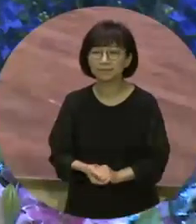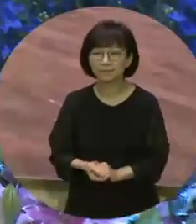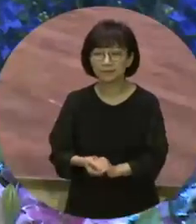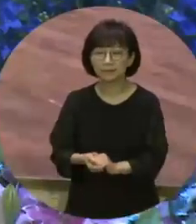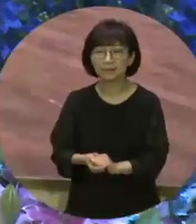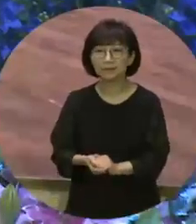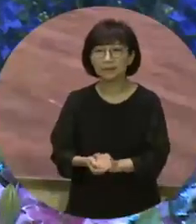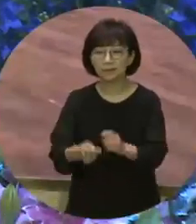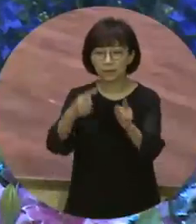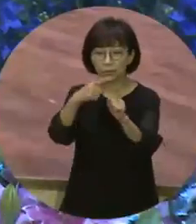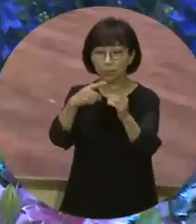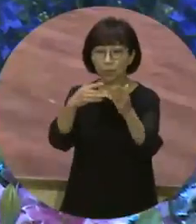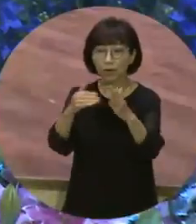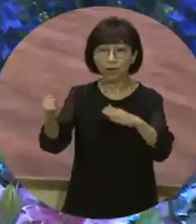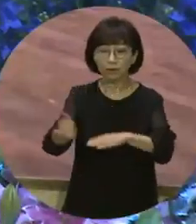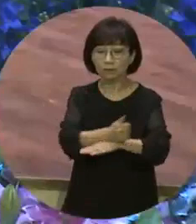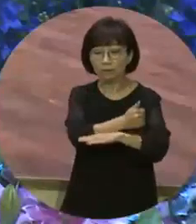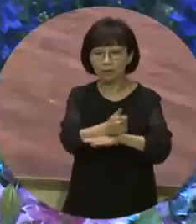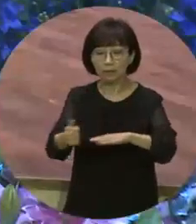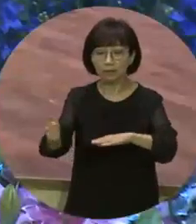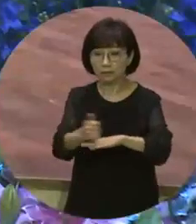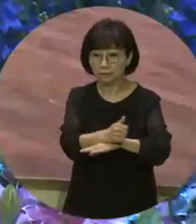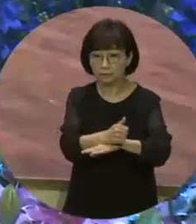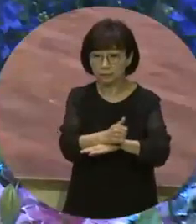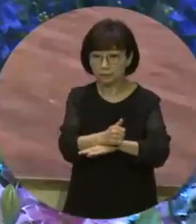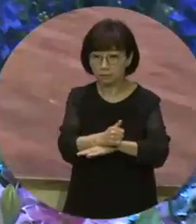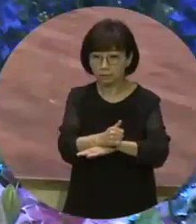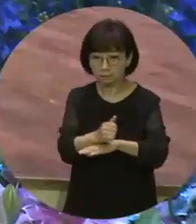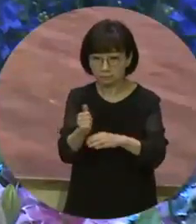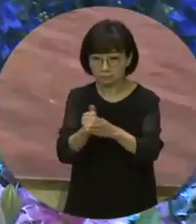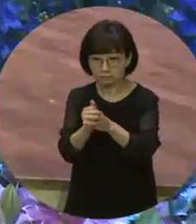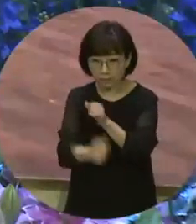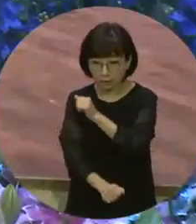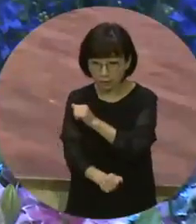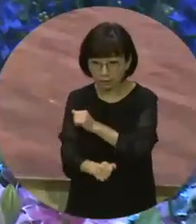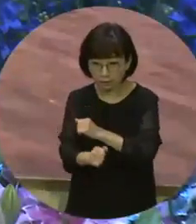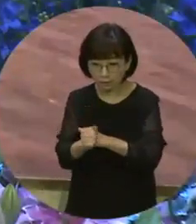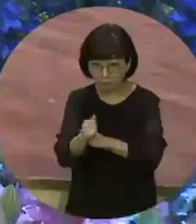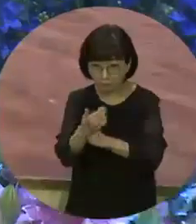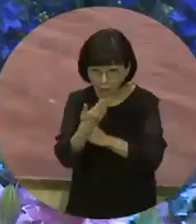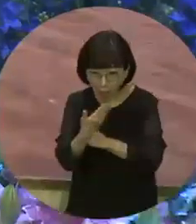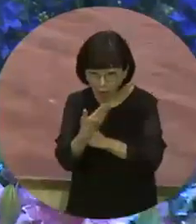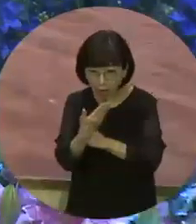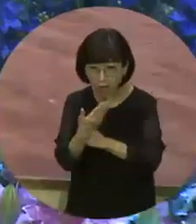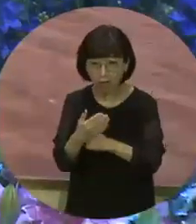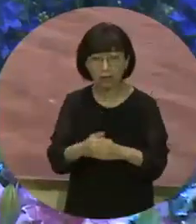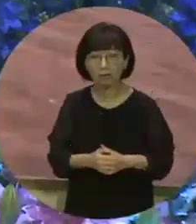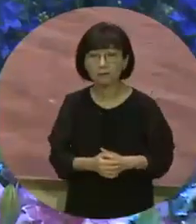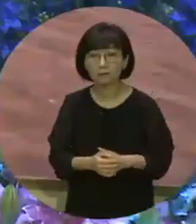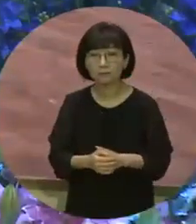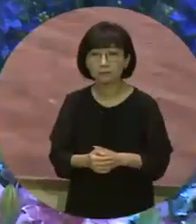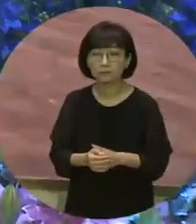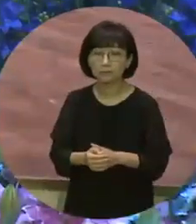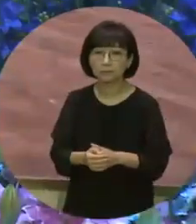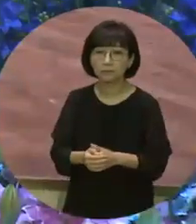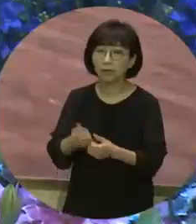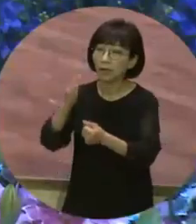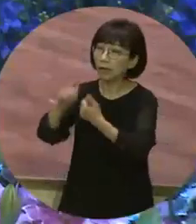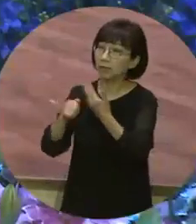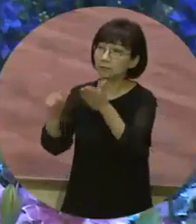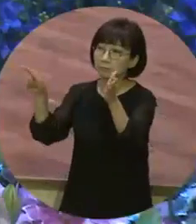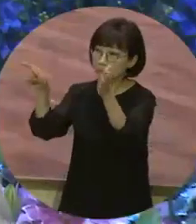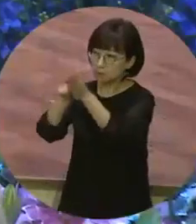없어 어떻게 실패합니까? 이 하나님을 믿는데 어떻게 망합니까? 하나님 믿는데